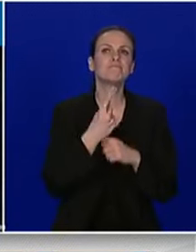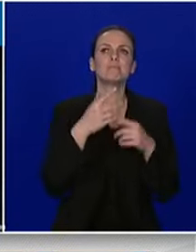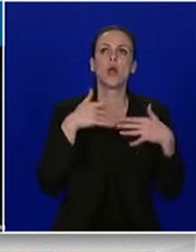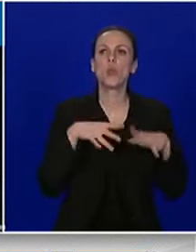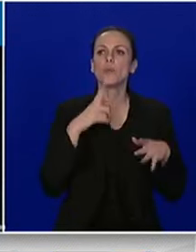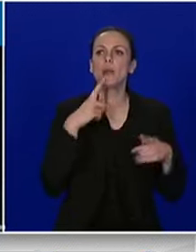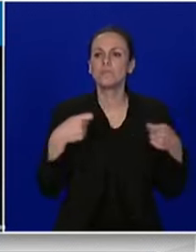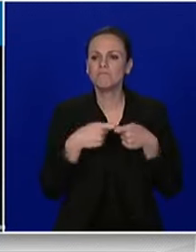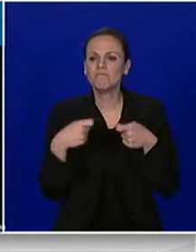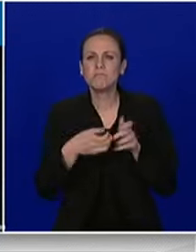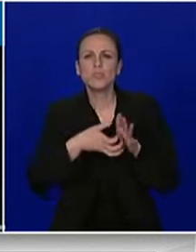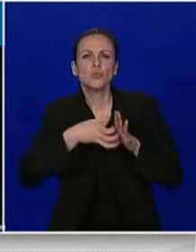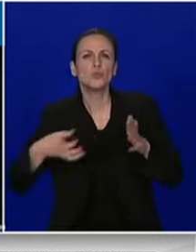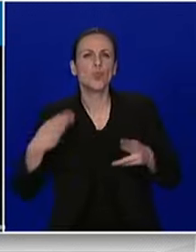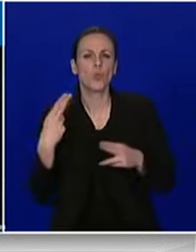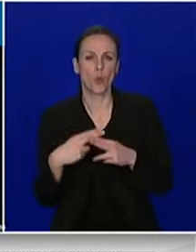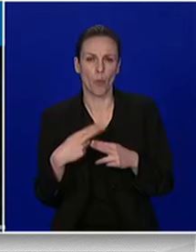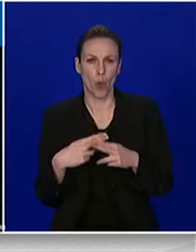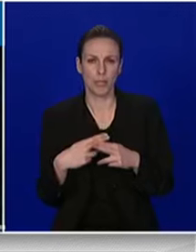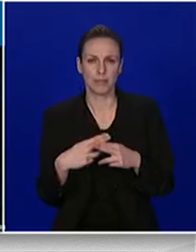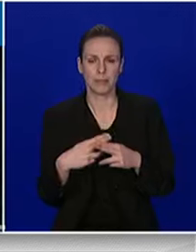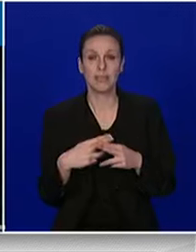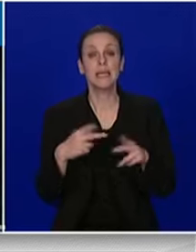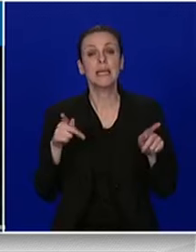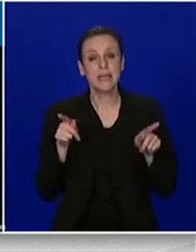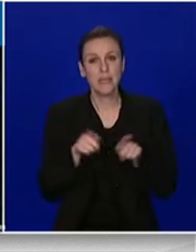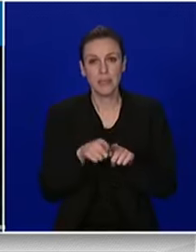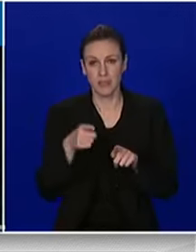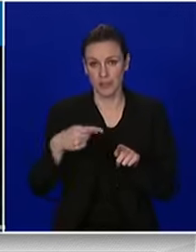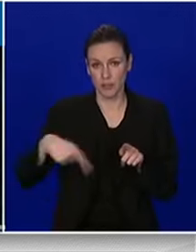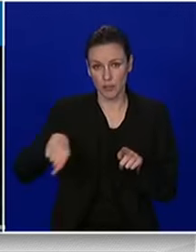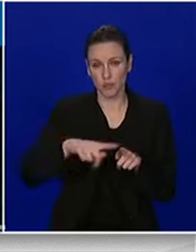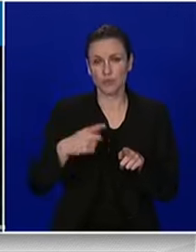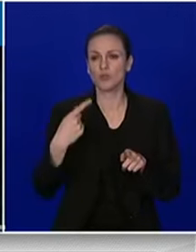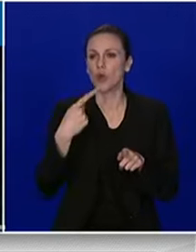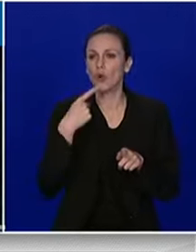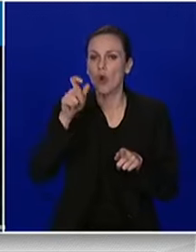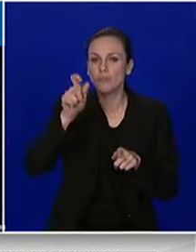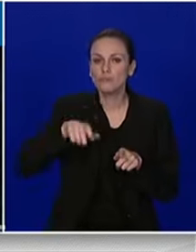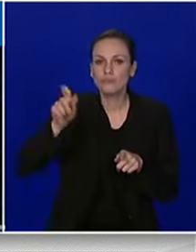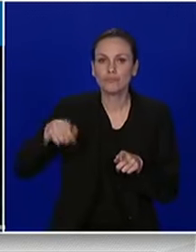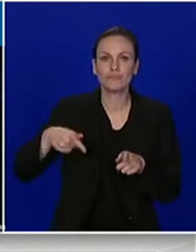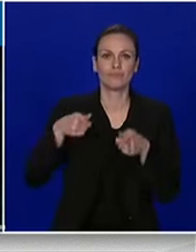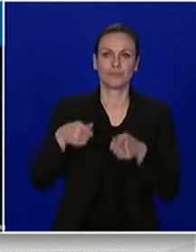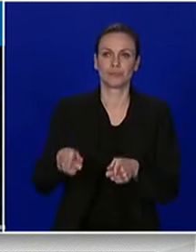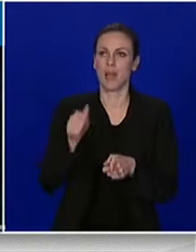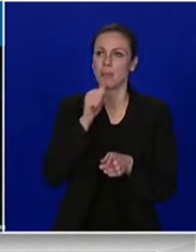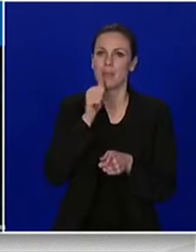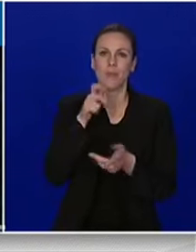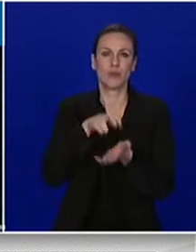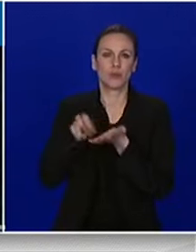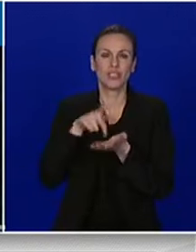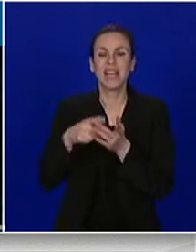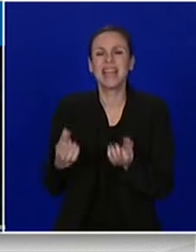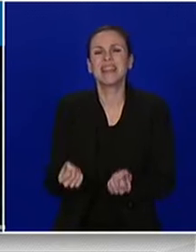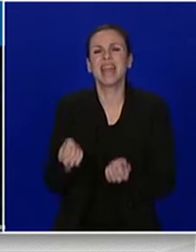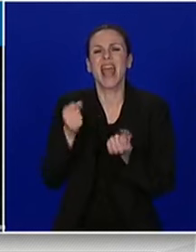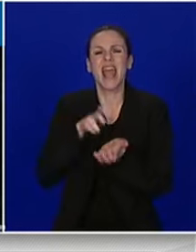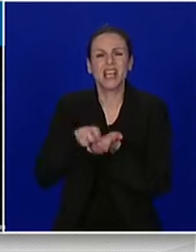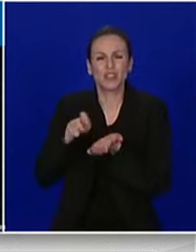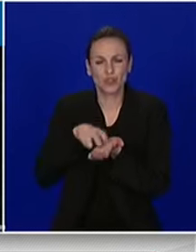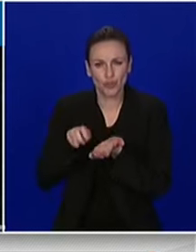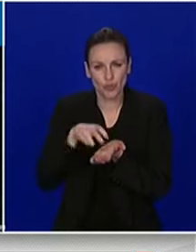dakle sa kroničnim bolestima, kao i u onim slučajevima kada je riječ o nepokretnim i teško pokretnim